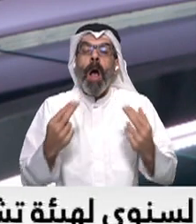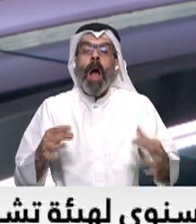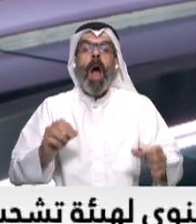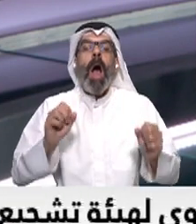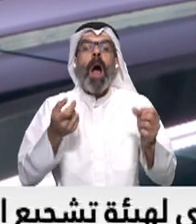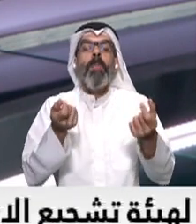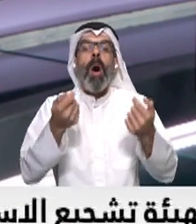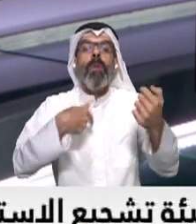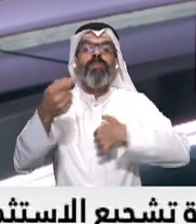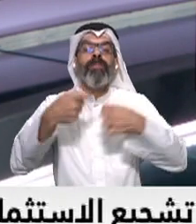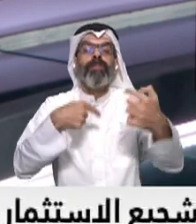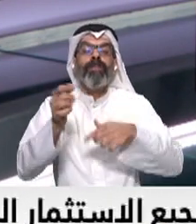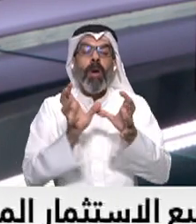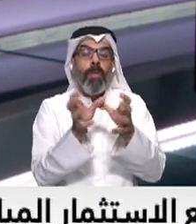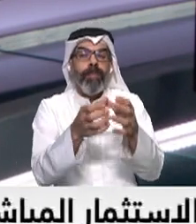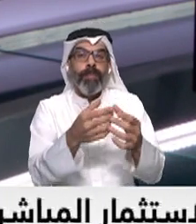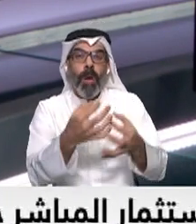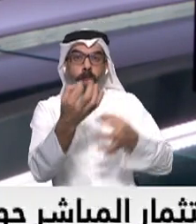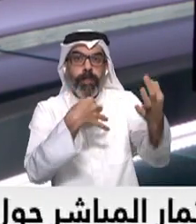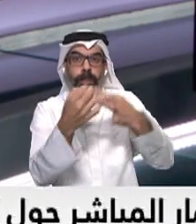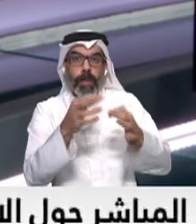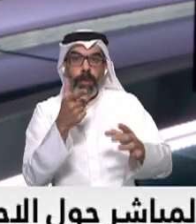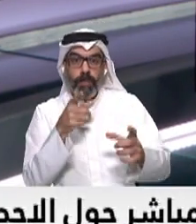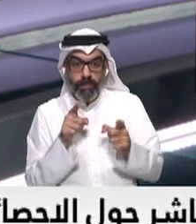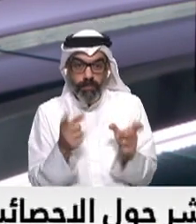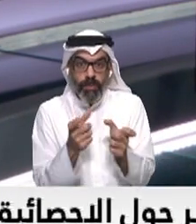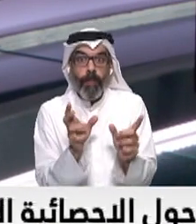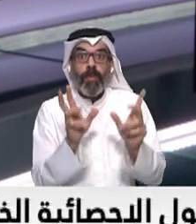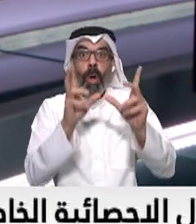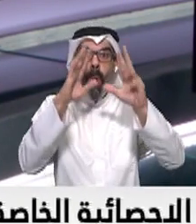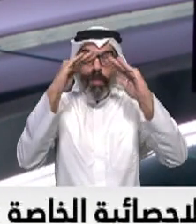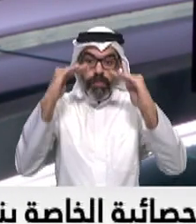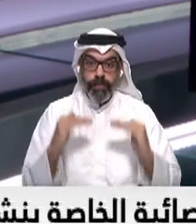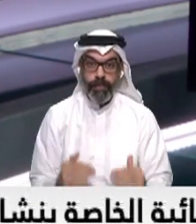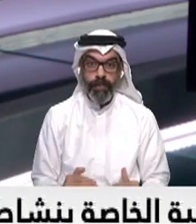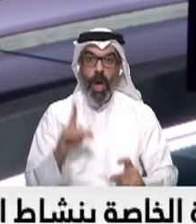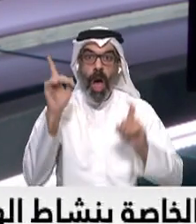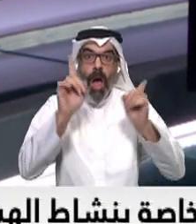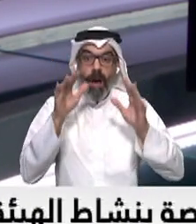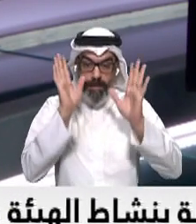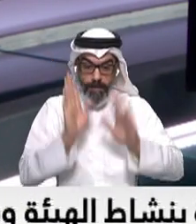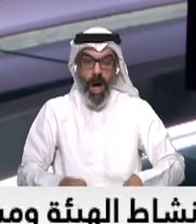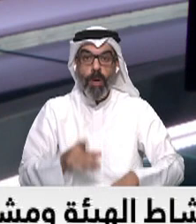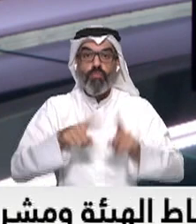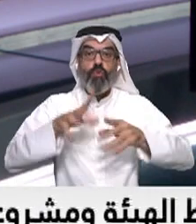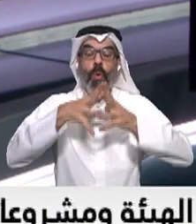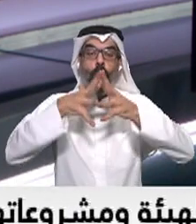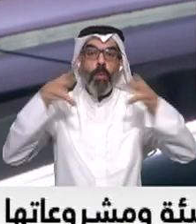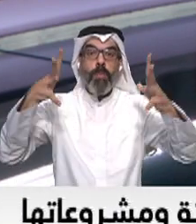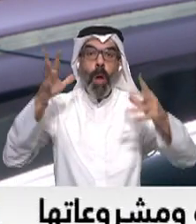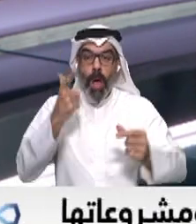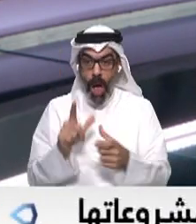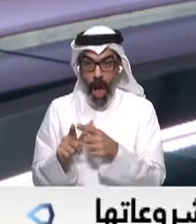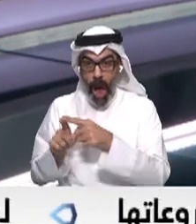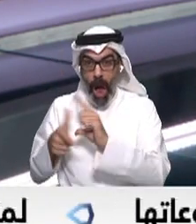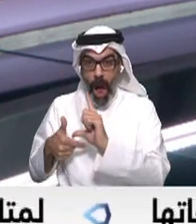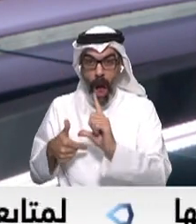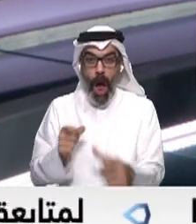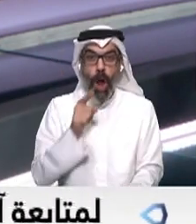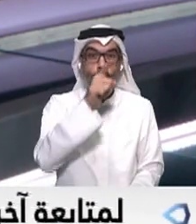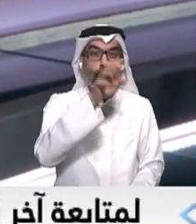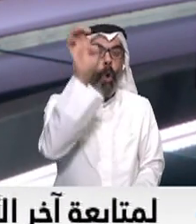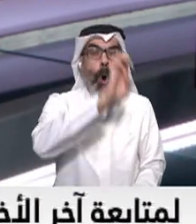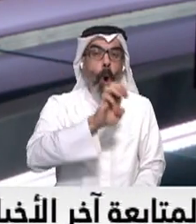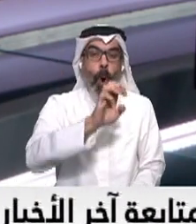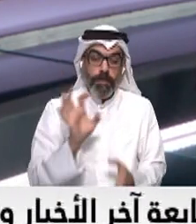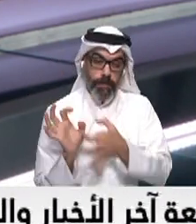المتزايدة التي قد تؤثر على الاقتصادات الوطنية. وتأتي القمة الخليجية الأوروبية تتويجا